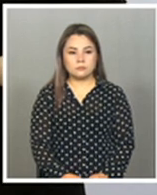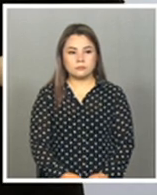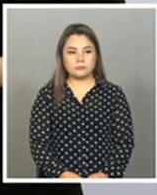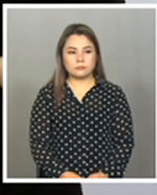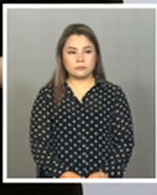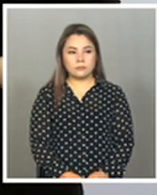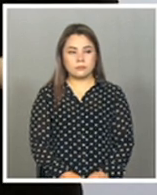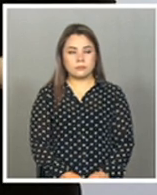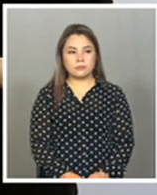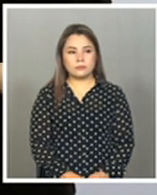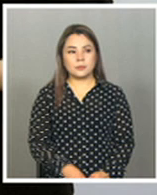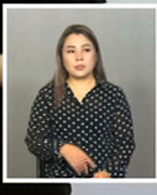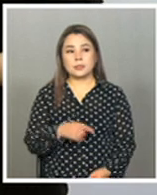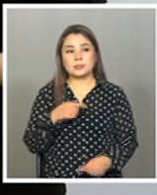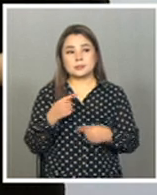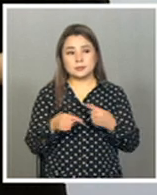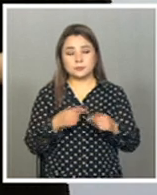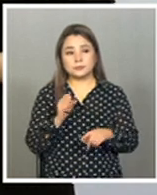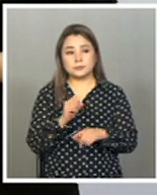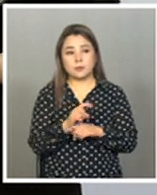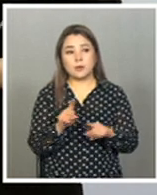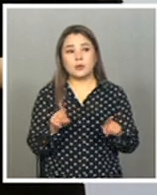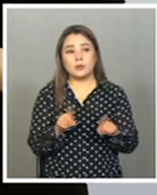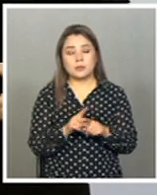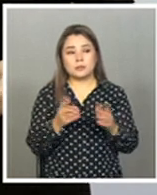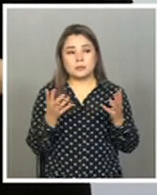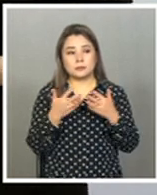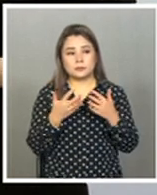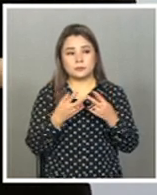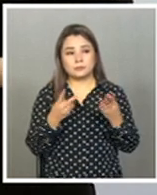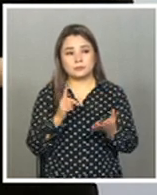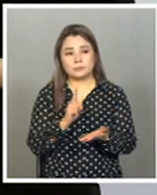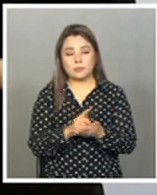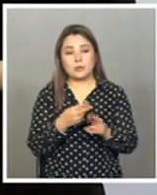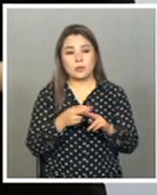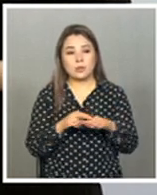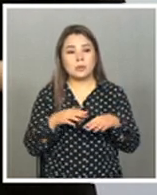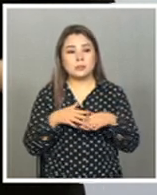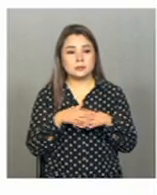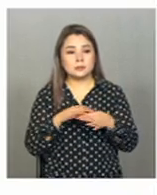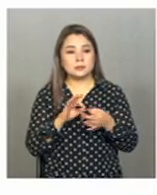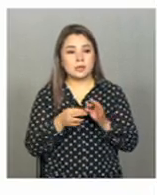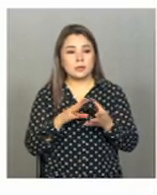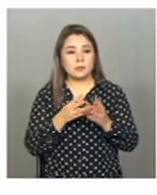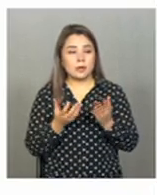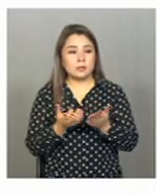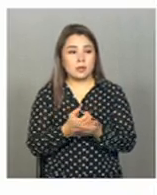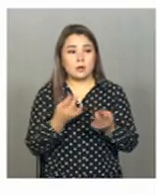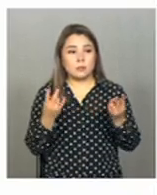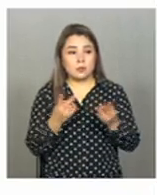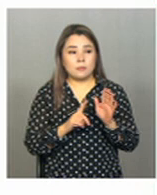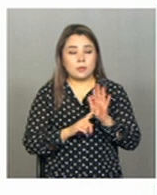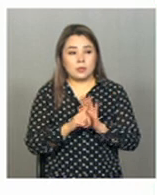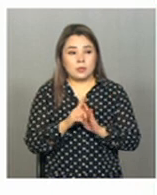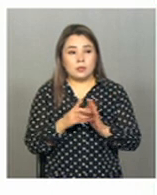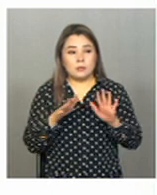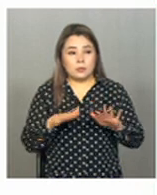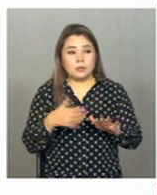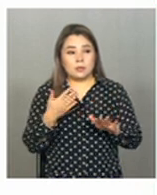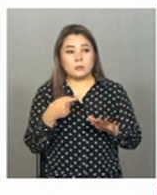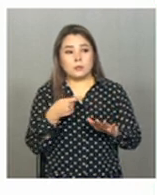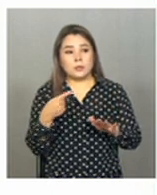Келесі тапсырма, есептеп шығарыңыз. Бұл жердегі өрнектің мәнін табу үшін бірінші өрнекте